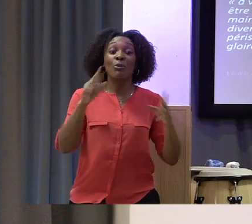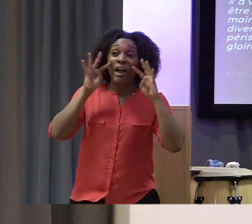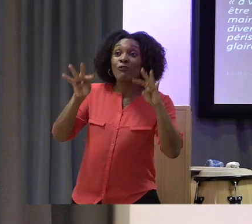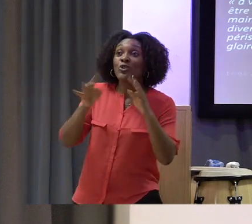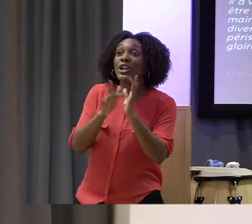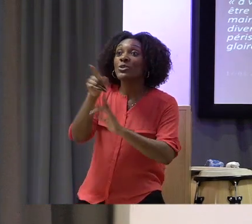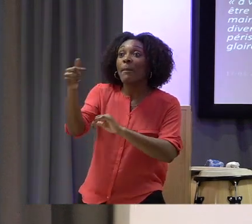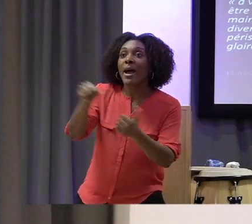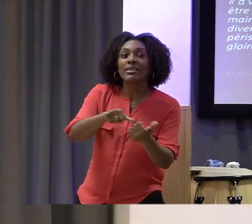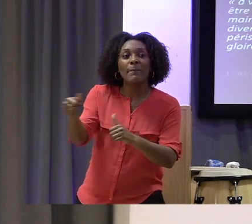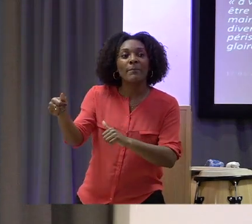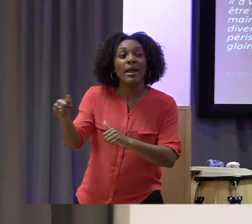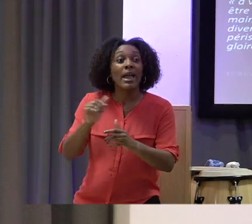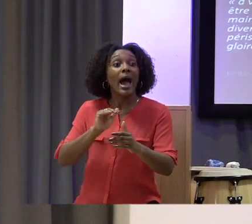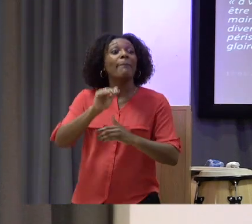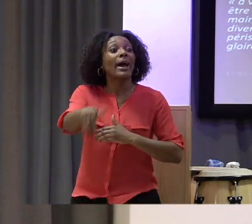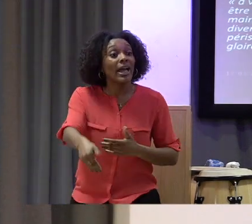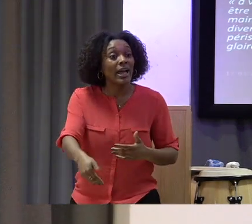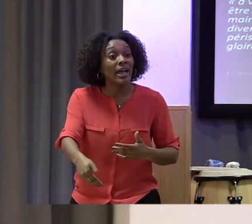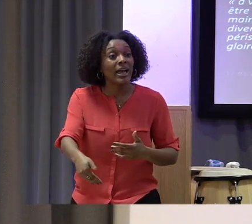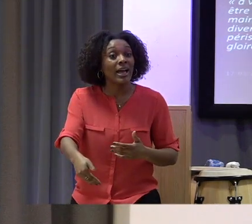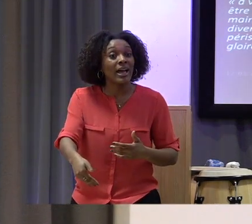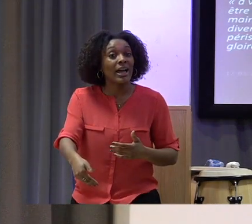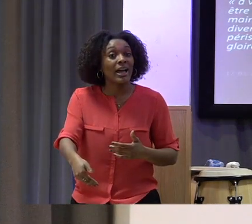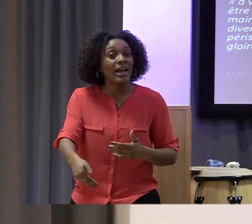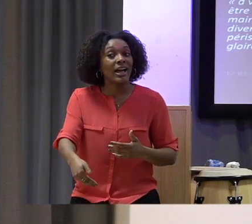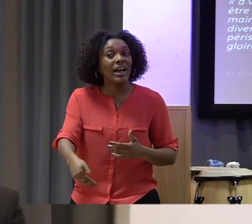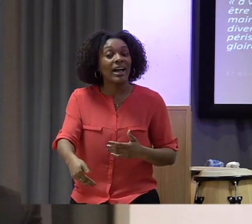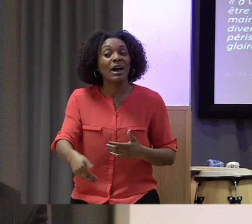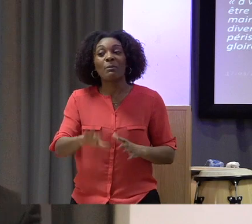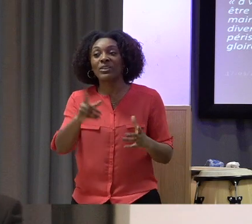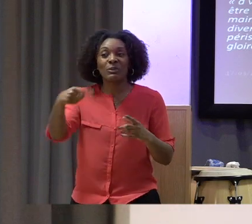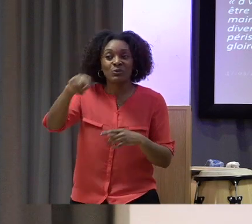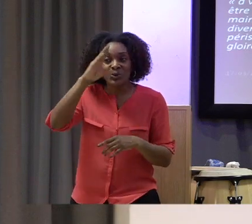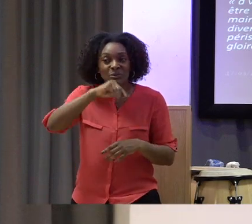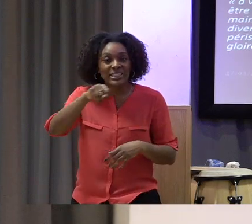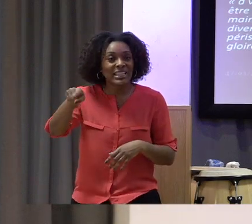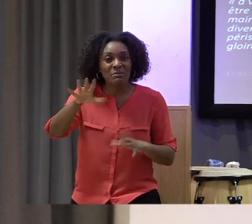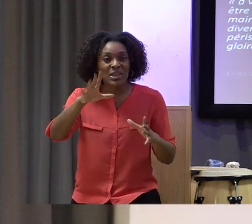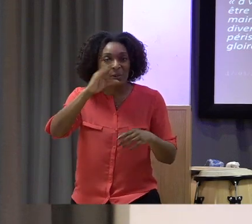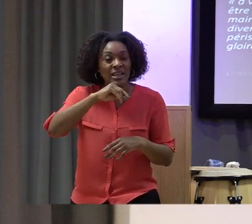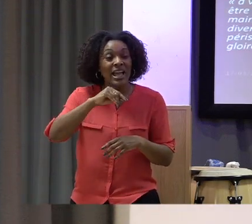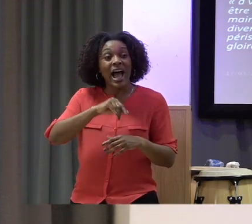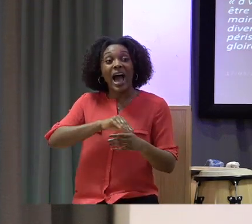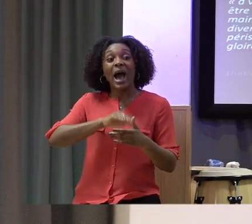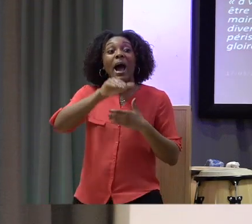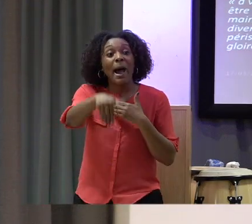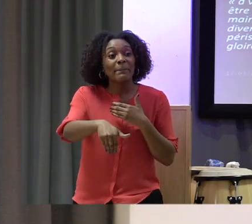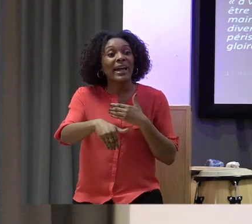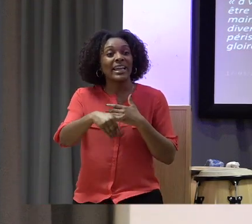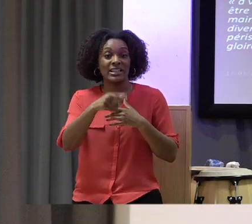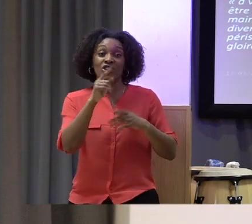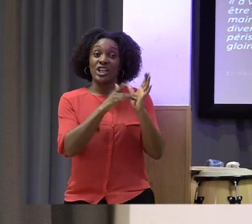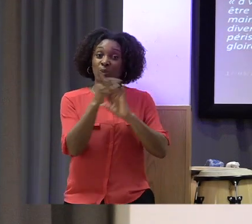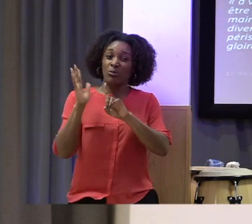Et qu'est-ce qu'il y a après? Là, c'est une petite colle parce que peut-être vous ne savez pas. Qu'est-ce qu'il y a après la tentation